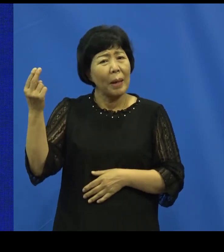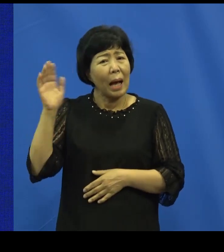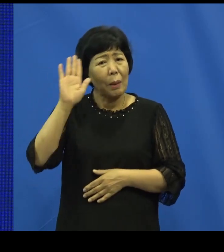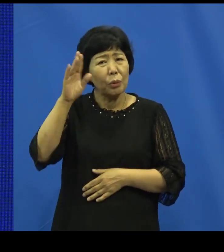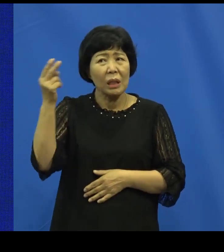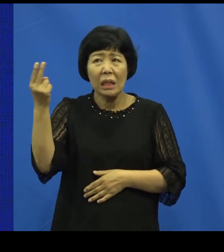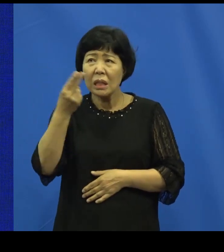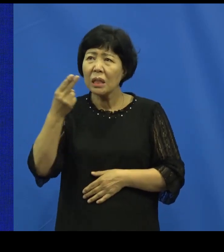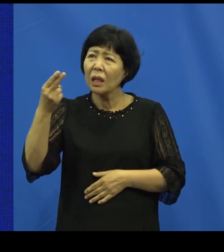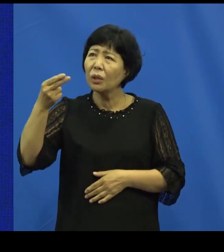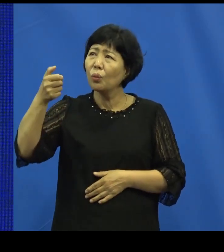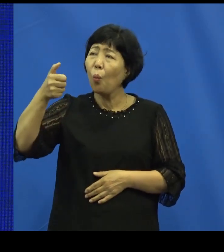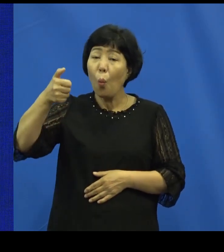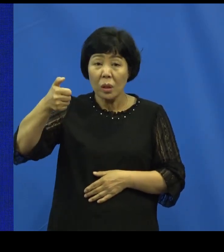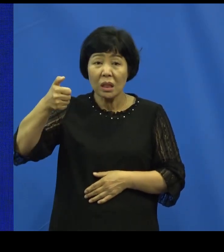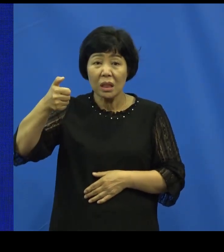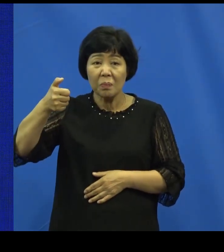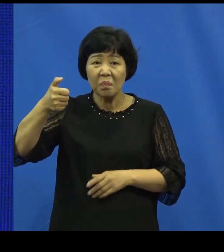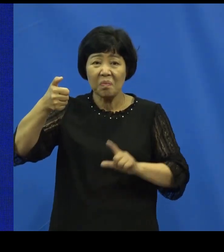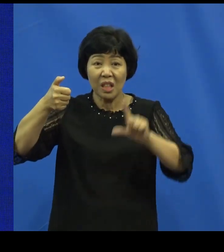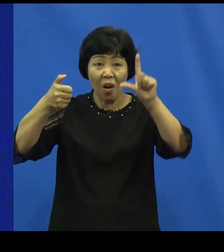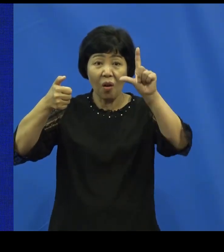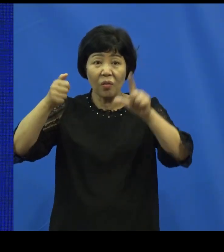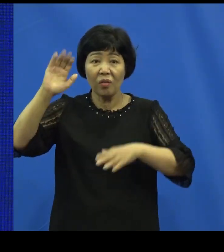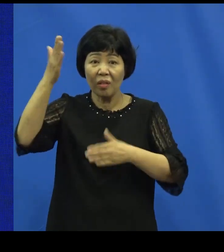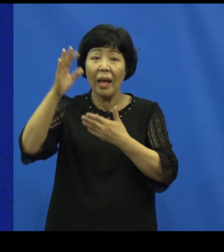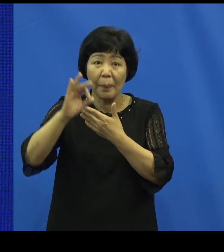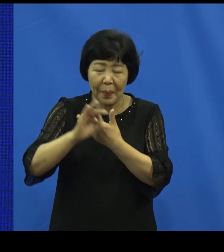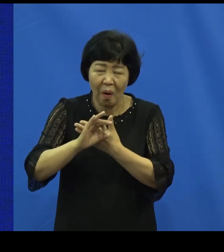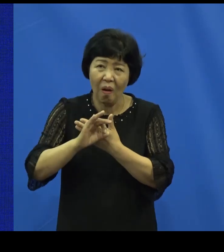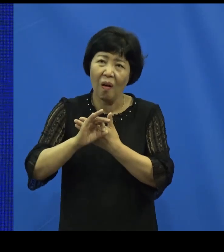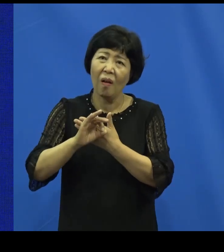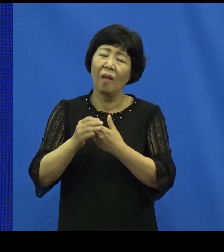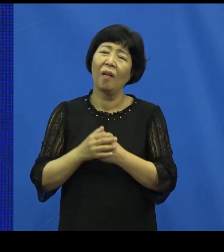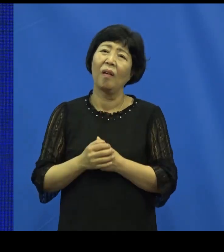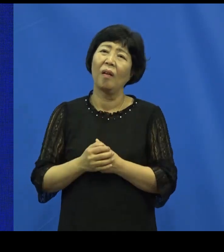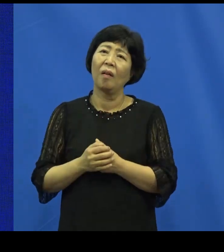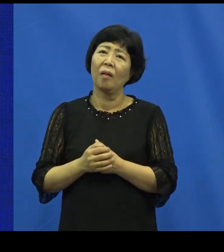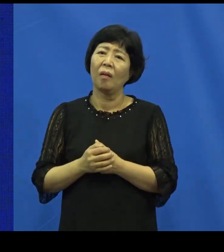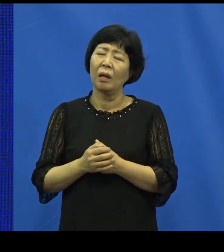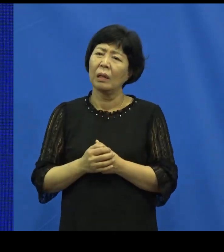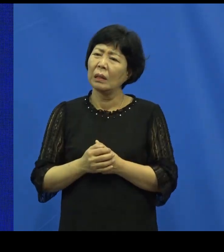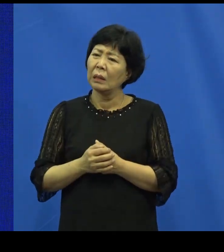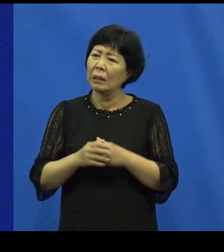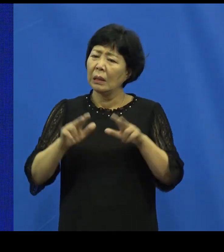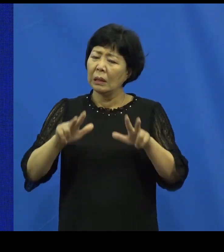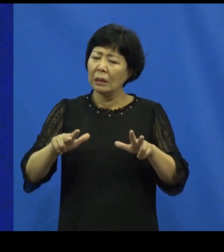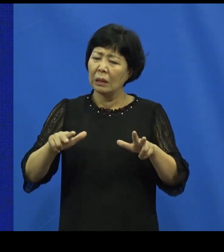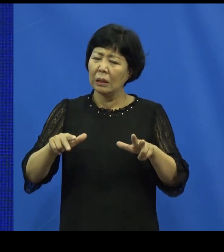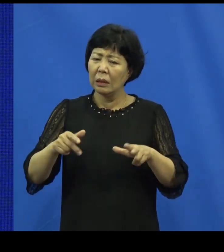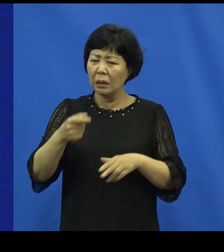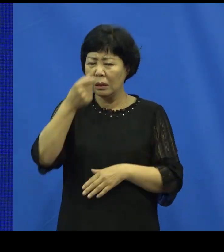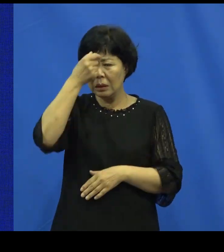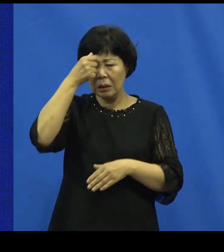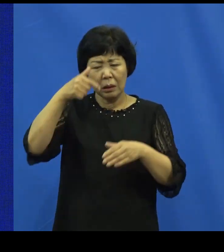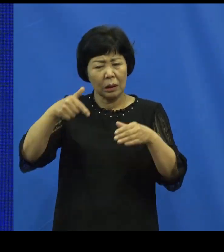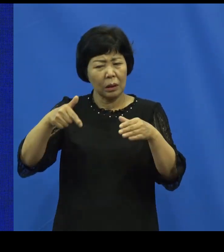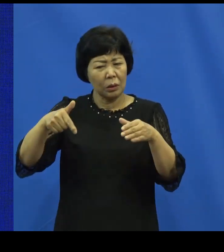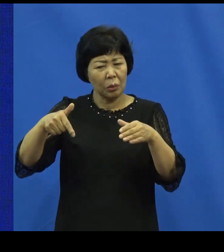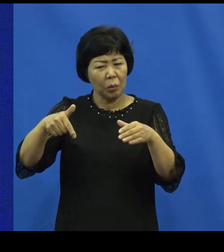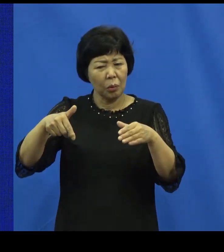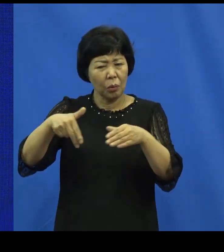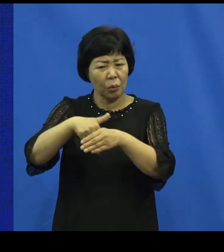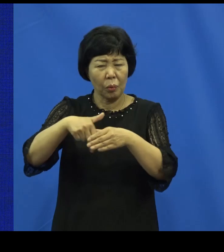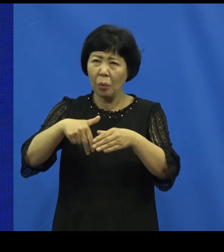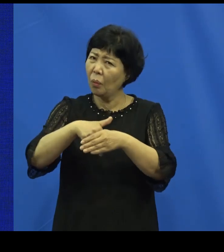2050년만 돼도 앞으로 여러분, 우리의 이 지금 기독교가 어떤 데는 마이너리티가 될지도